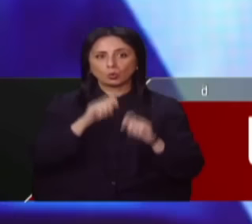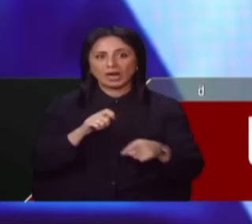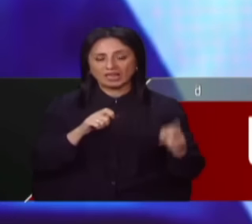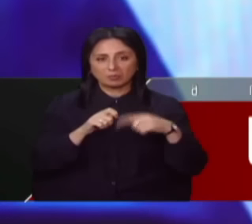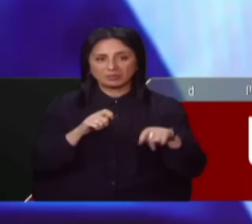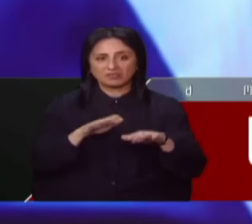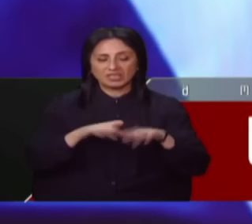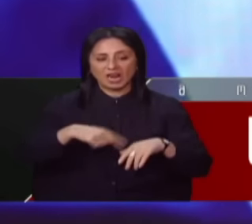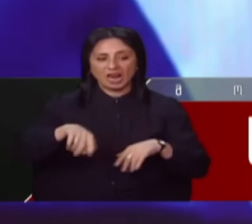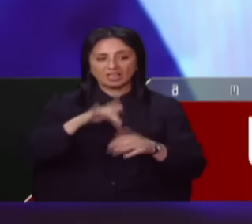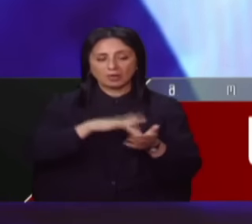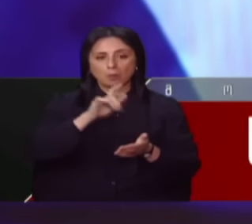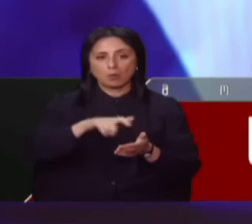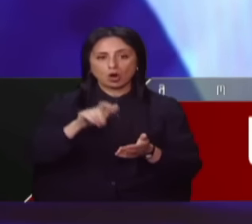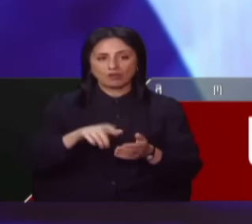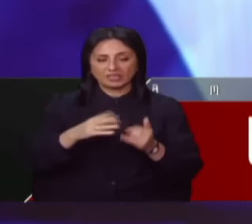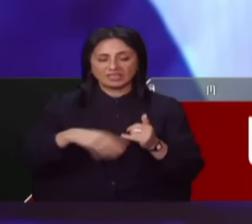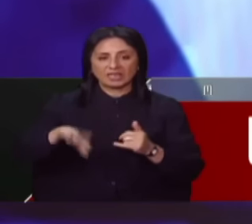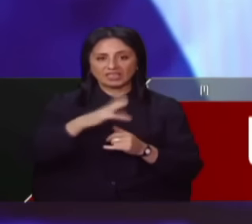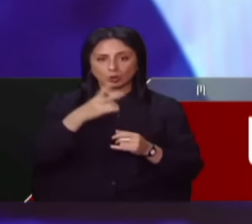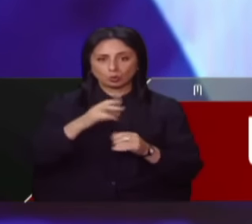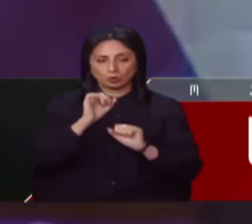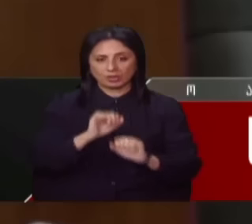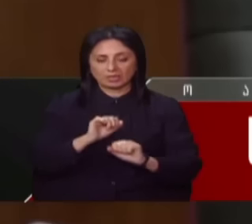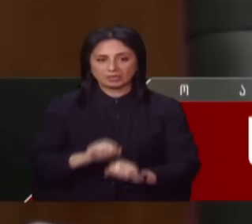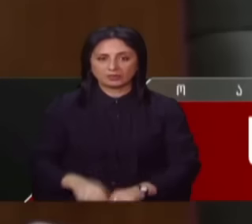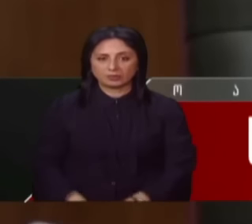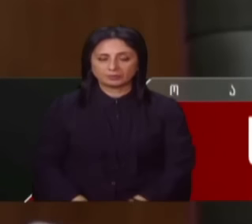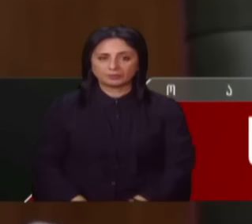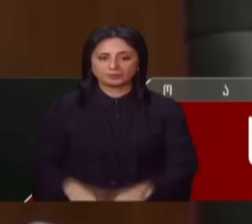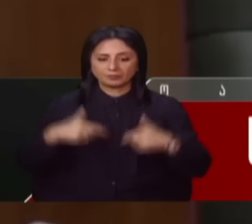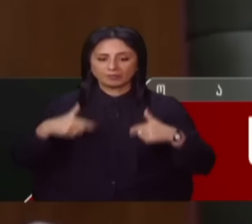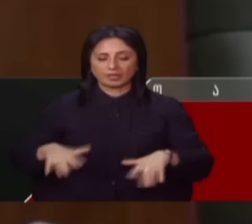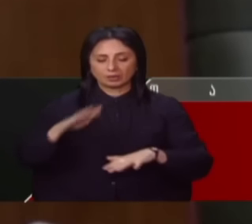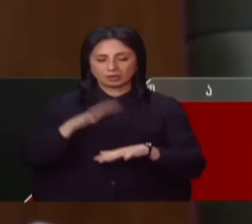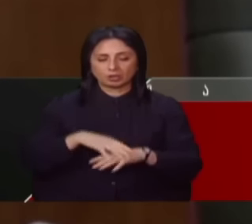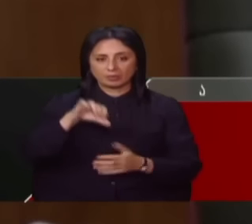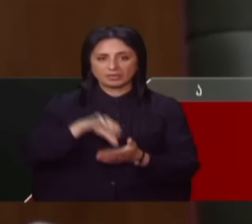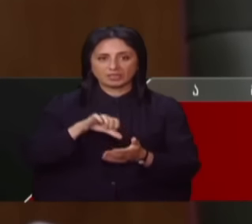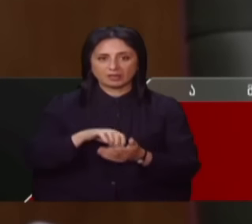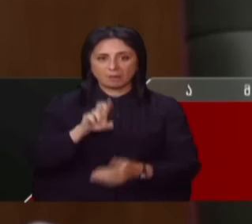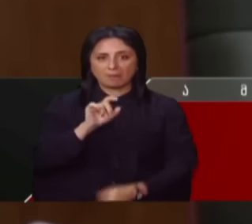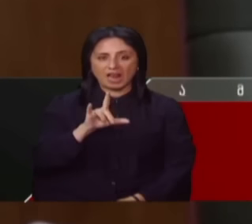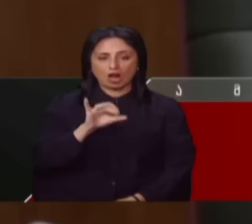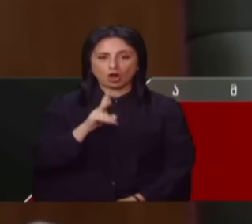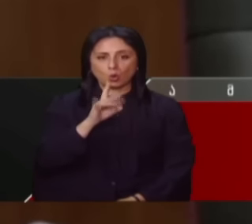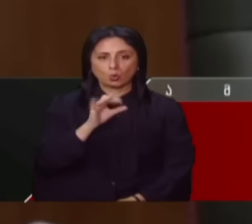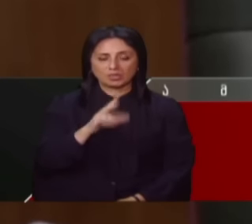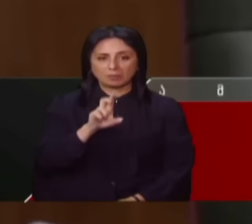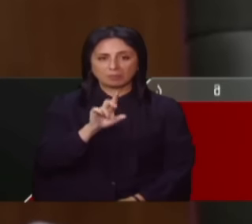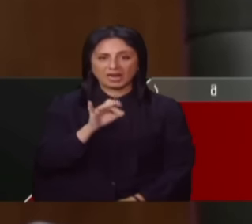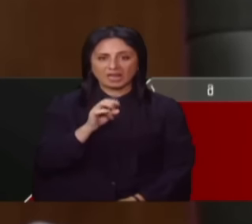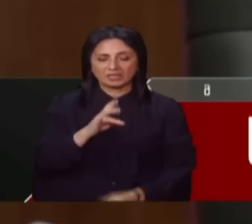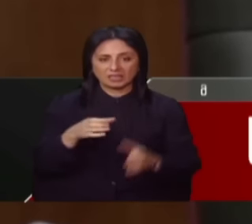უკრაინელებისგან ადგილობრივი მოსახლეობა და ტერიტორიები უნდა დაიცვან. გენშტაბის წარმომადგენლები და ბელგოროდის, კურსკისა და